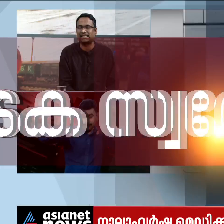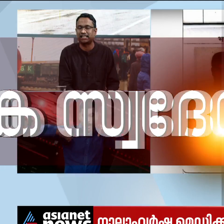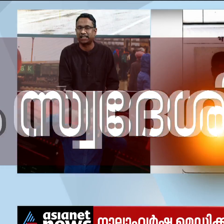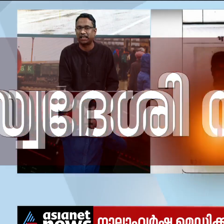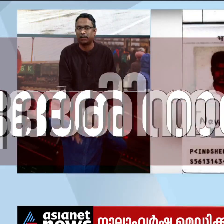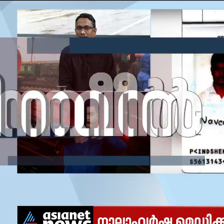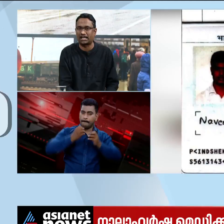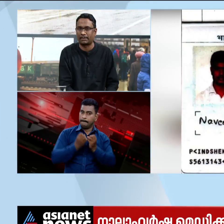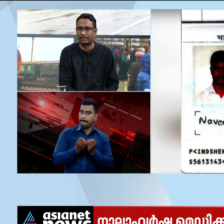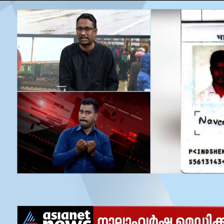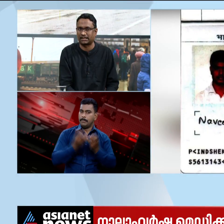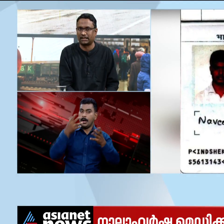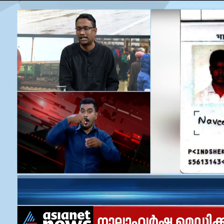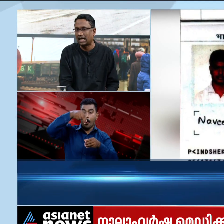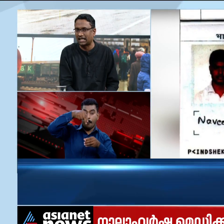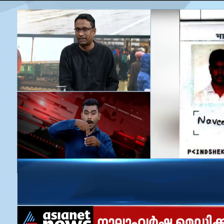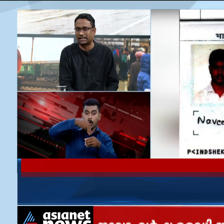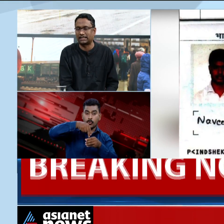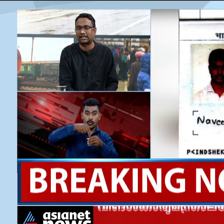പിന്നാലെയാണ് ജനവാസ കേന്ദ്രങ്ങളിലും